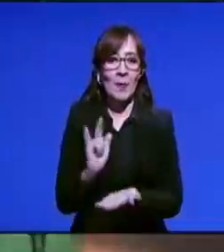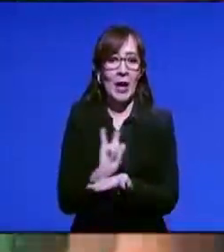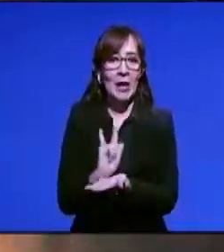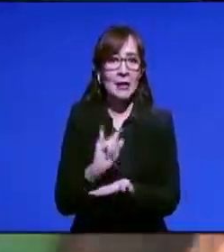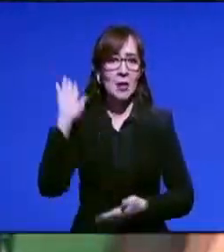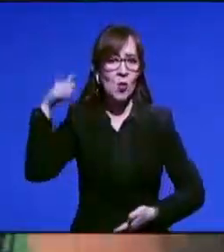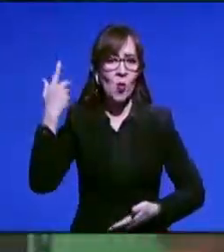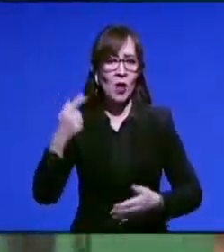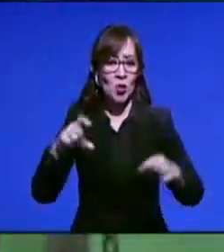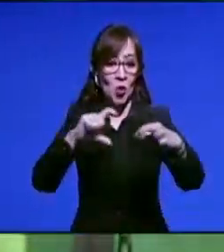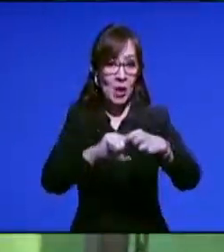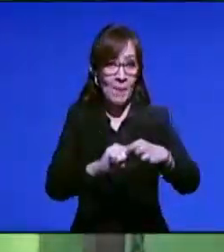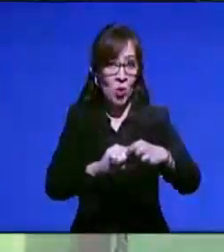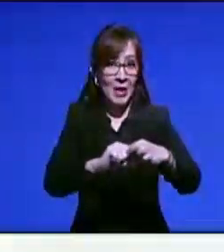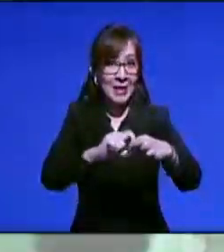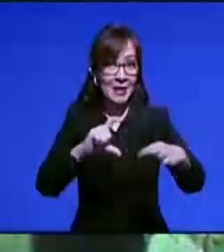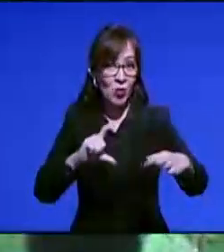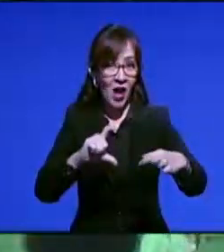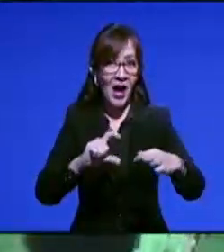segel sekolah dibuka.